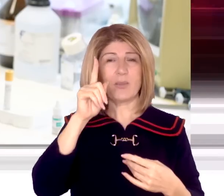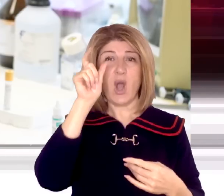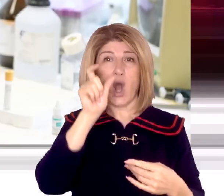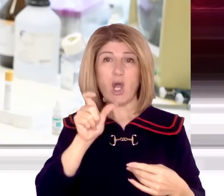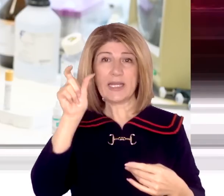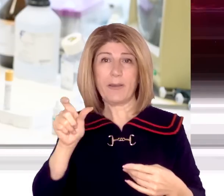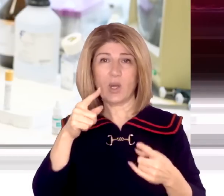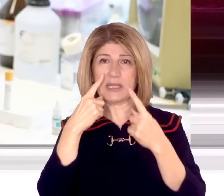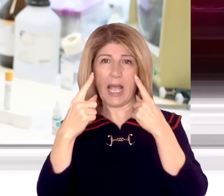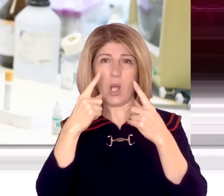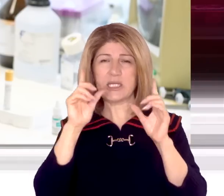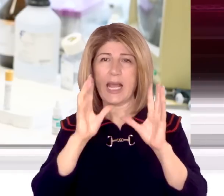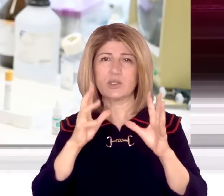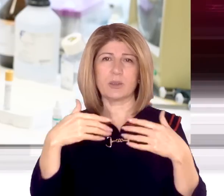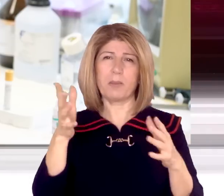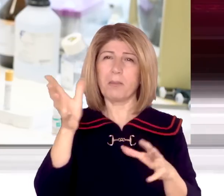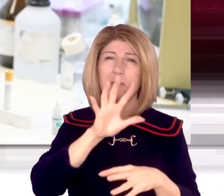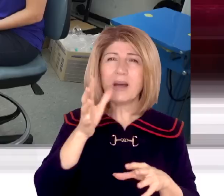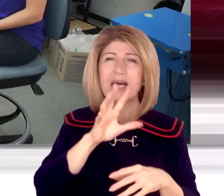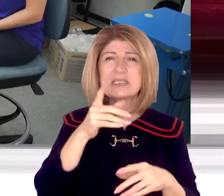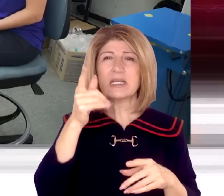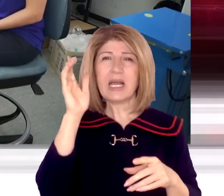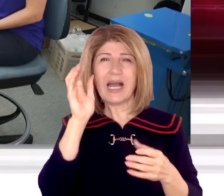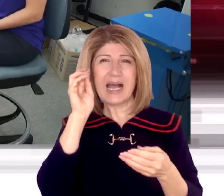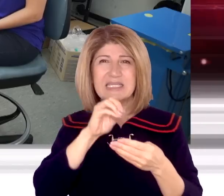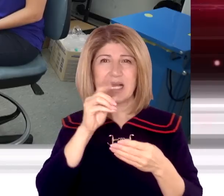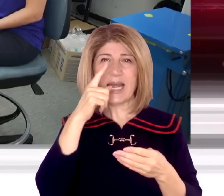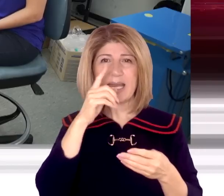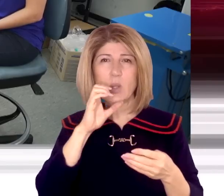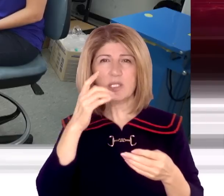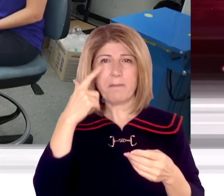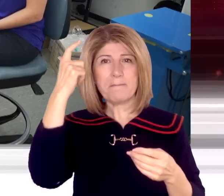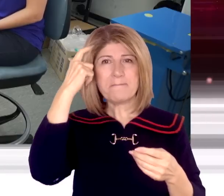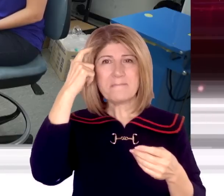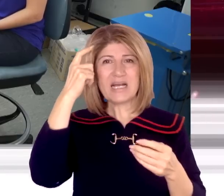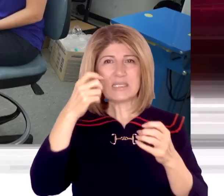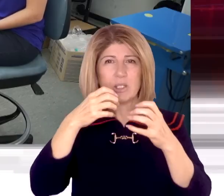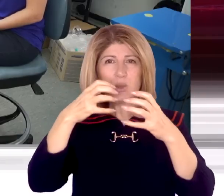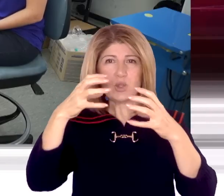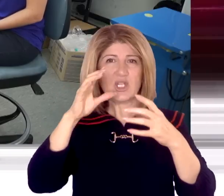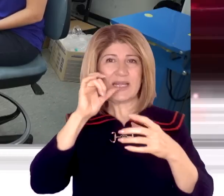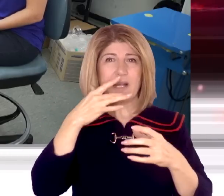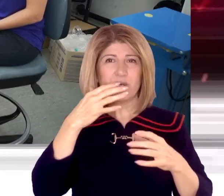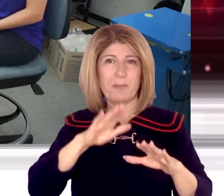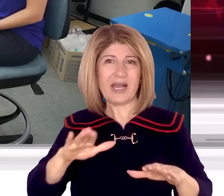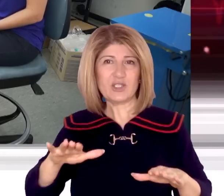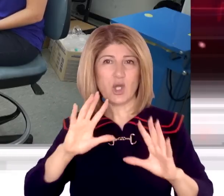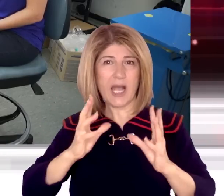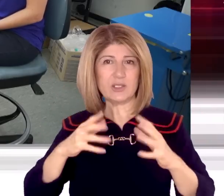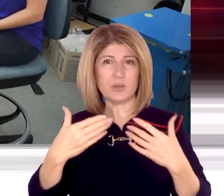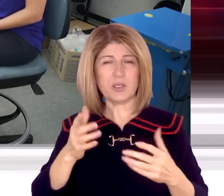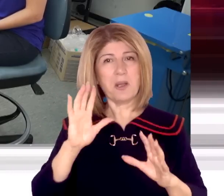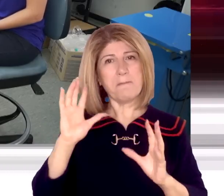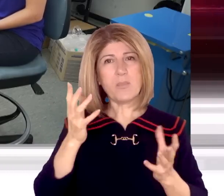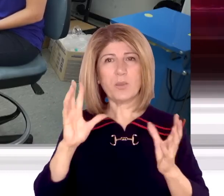تحقیقات روی انسان‌ها انجام نشده. بعضی از تحقیقاتی که روی اثر نیکوتین روی مغز در حال رشد یعنی بچه‌ها انجام شده نشون